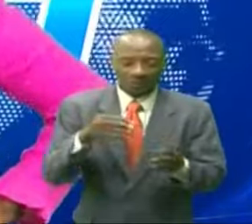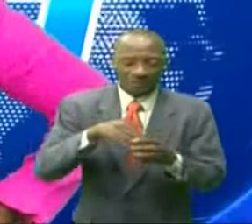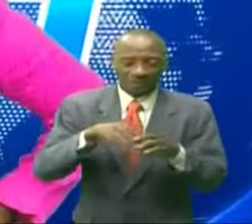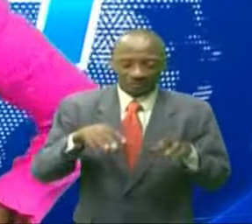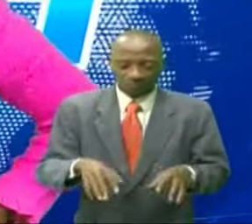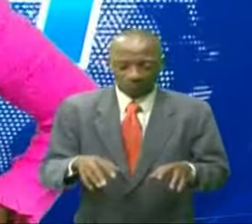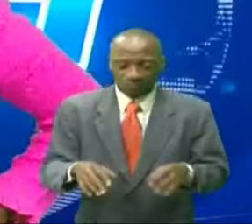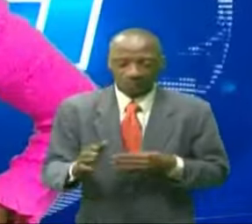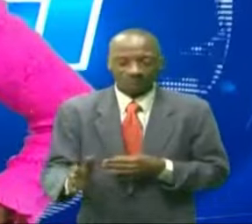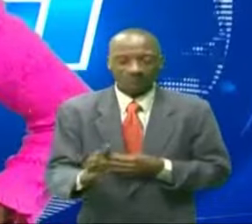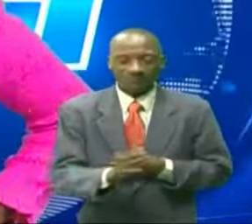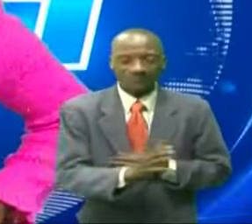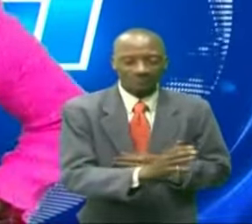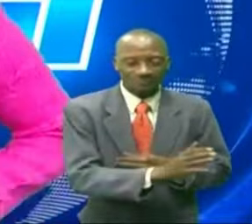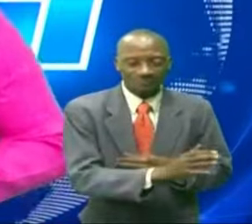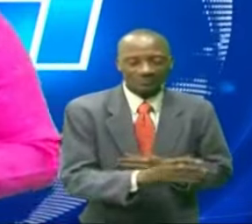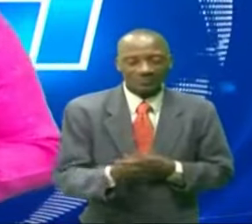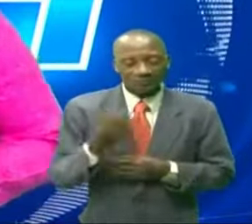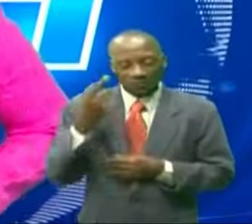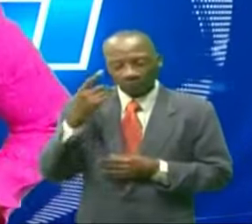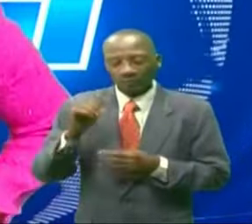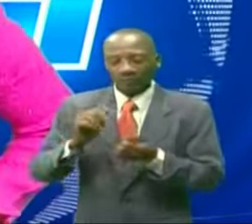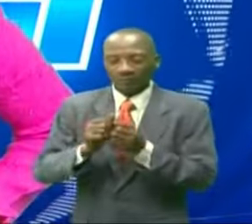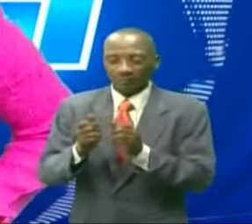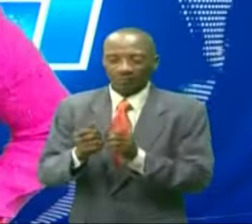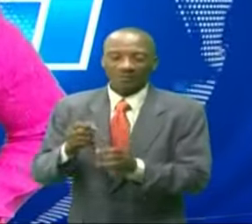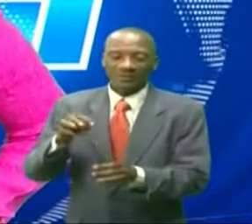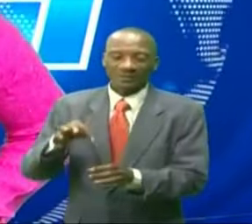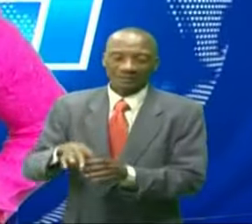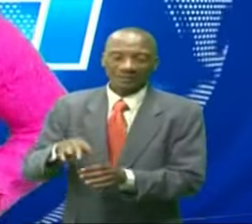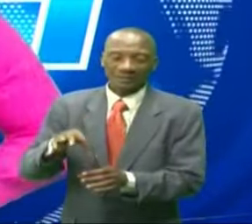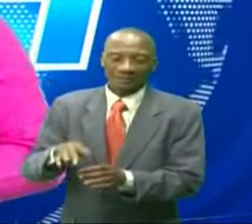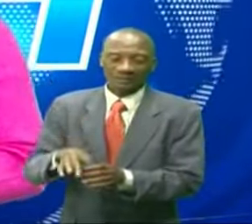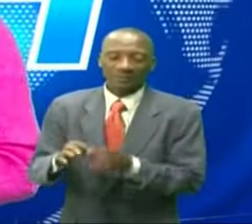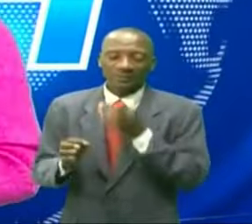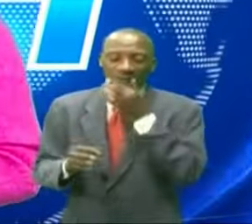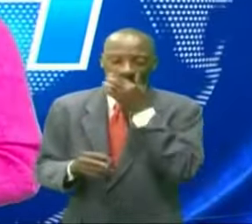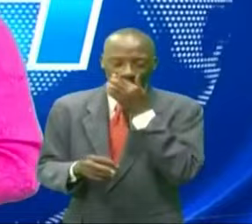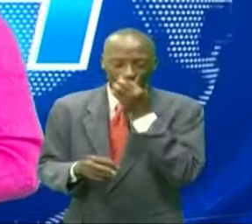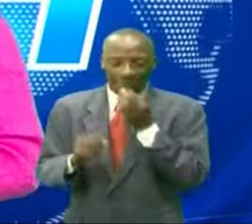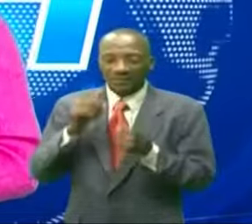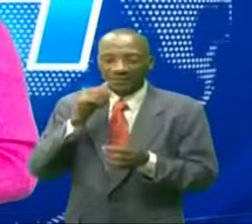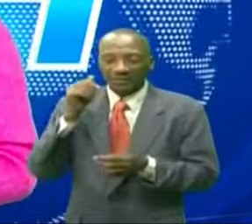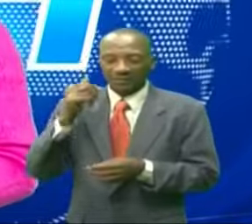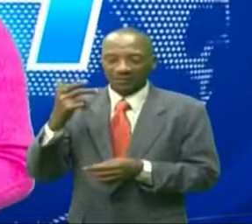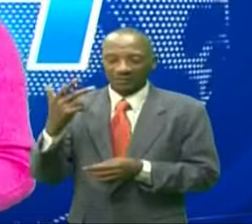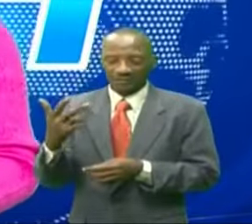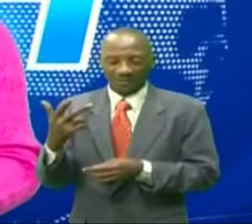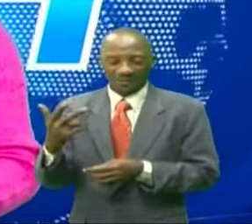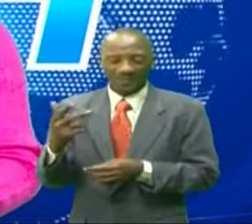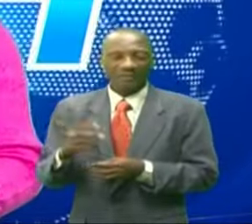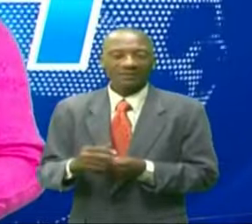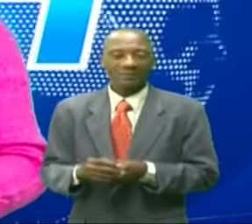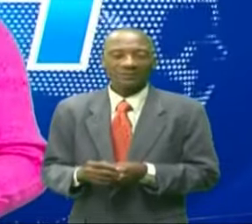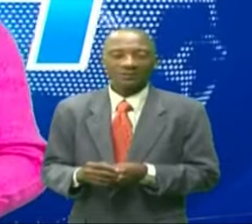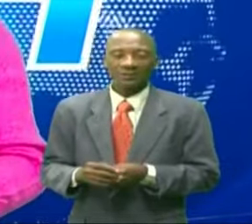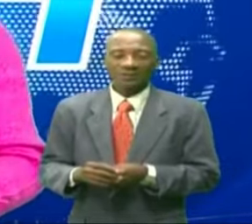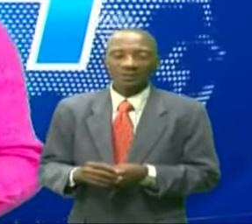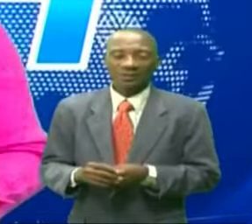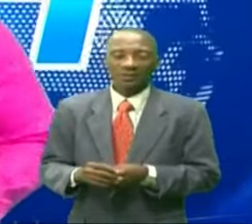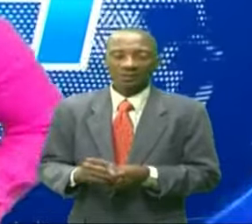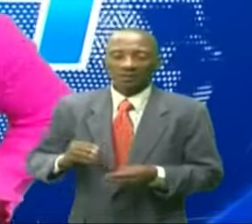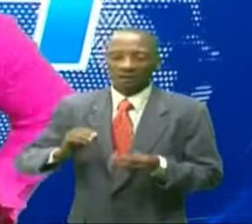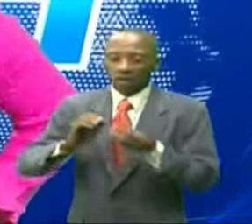Au chapitre des élections, il s'est clôturé hier mercredi une série de formations de membres des bureaux de vote et